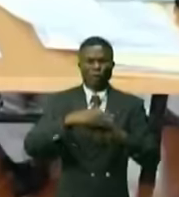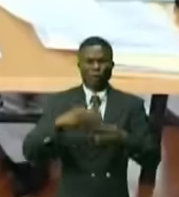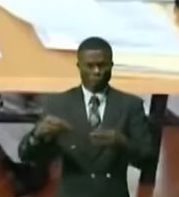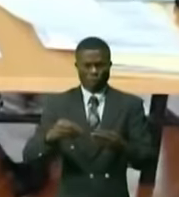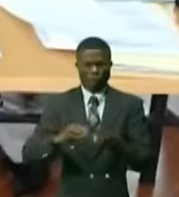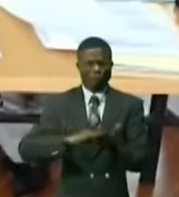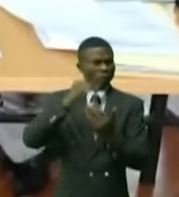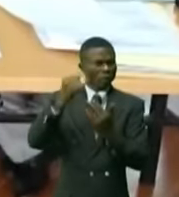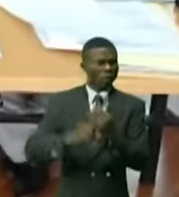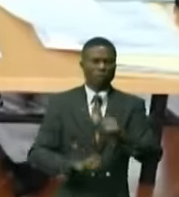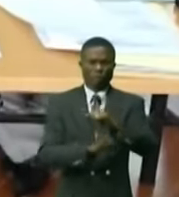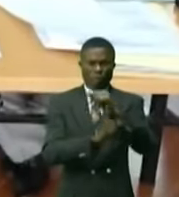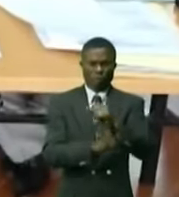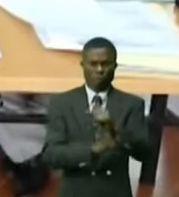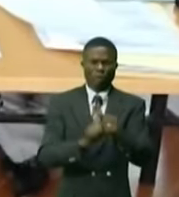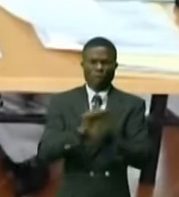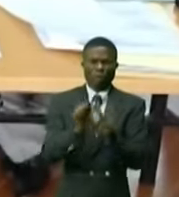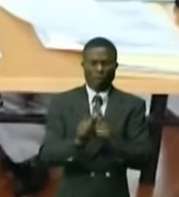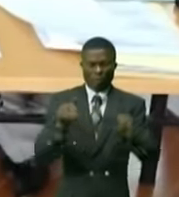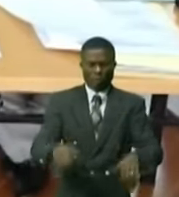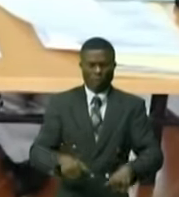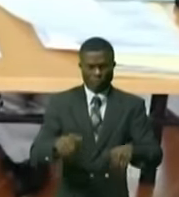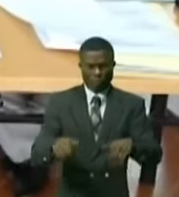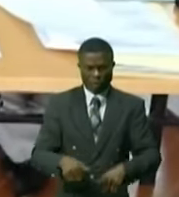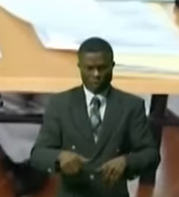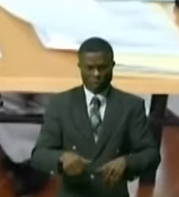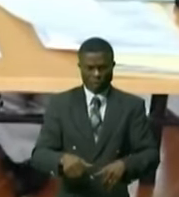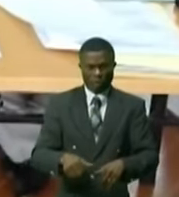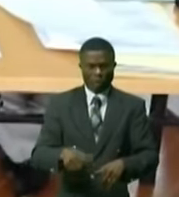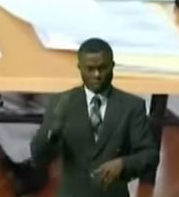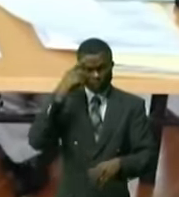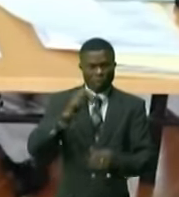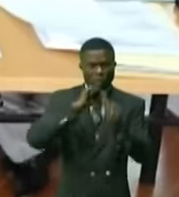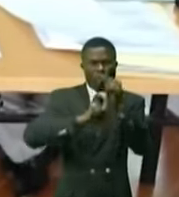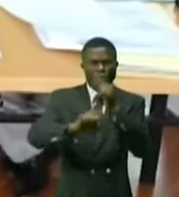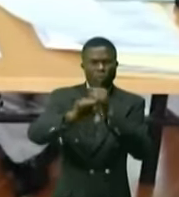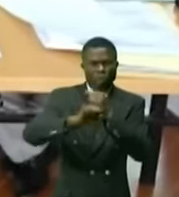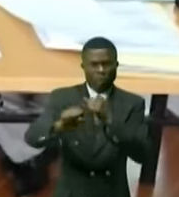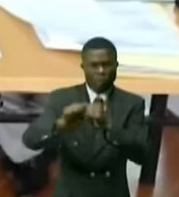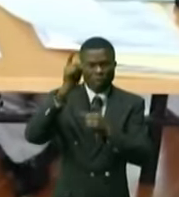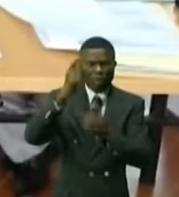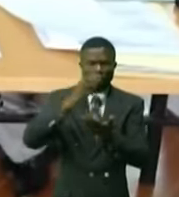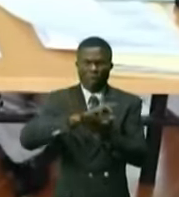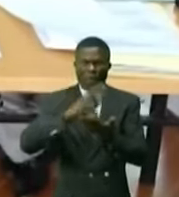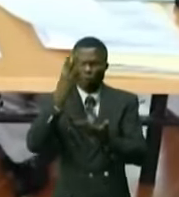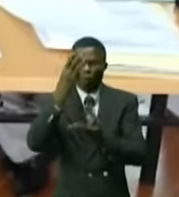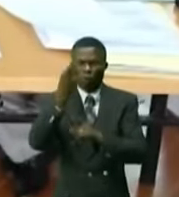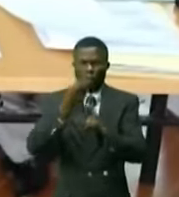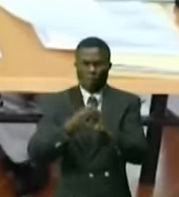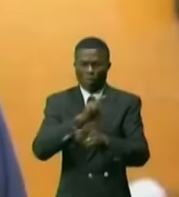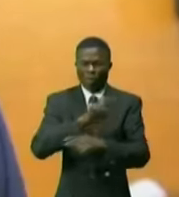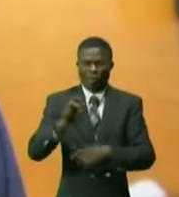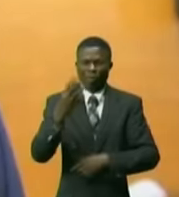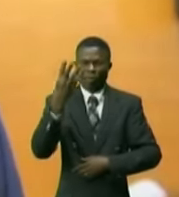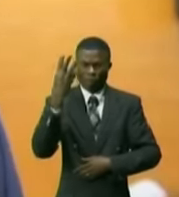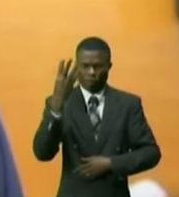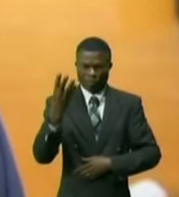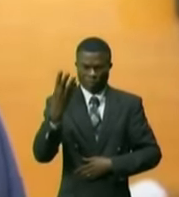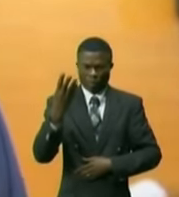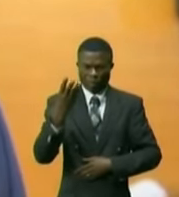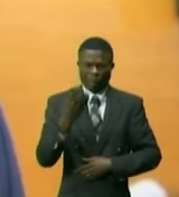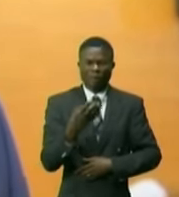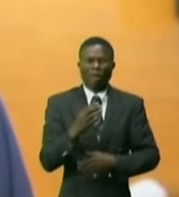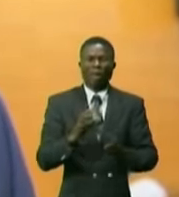ces projets d'appui au secteur agricole PASA NK pour la campagne du premier trimestre 2024. Nous avons constaté que les équipes